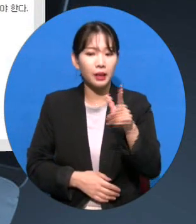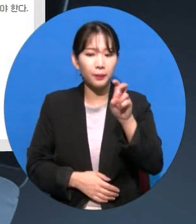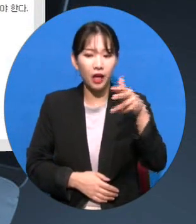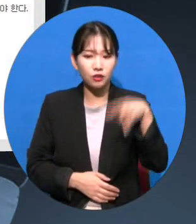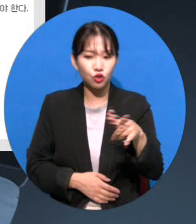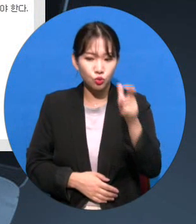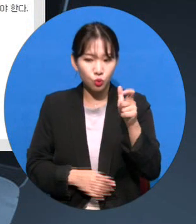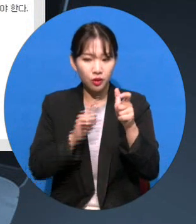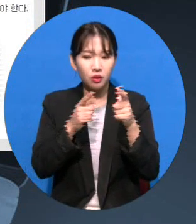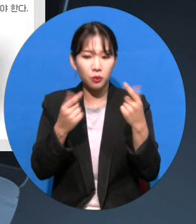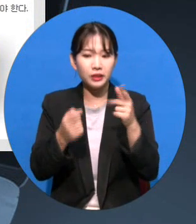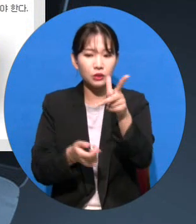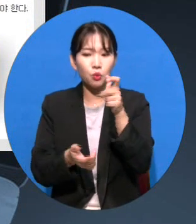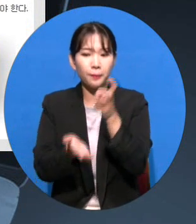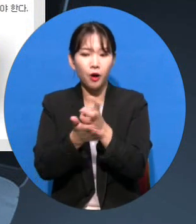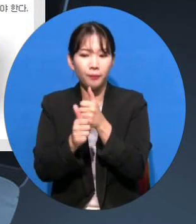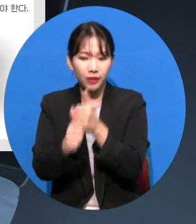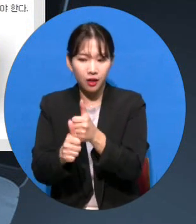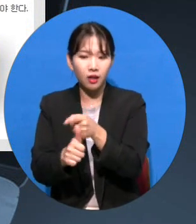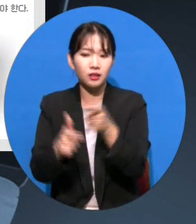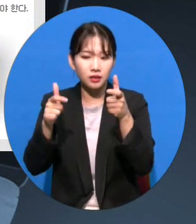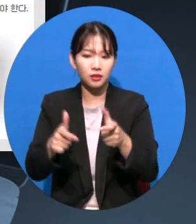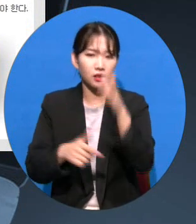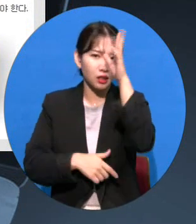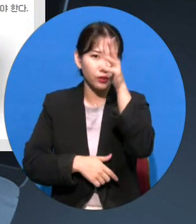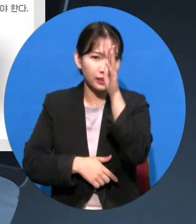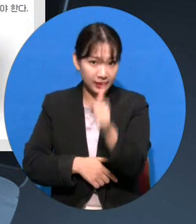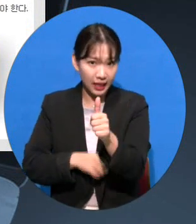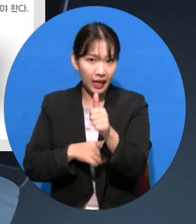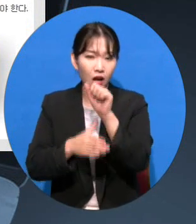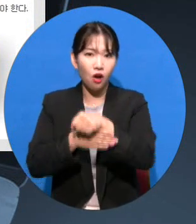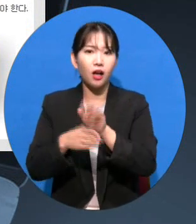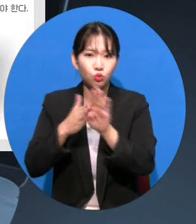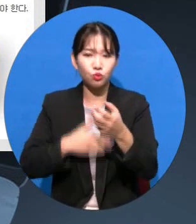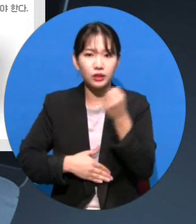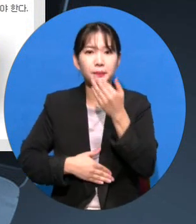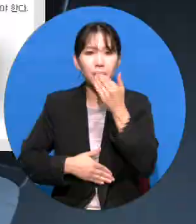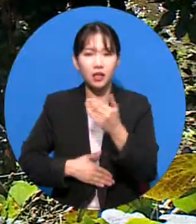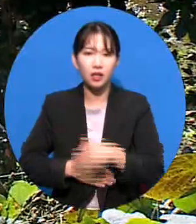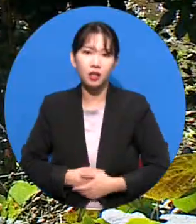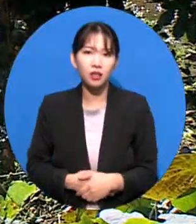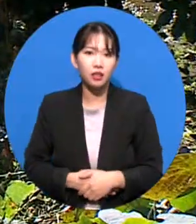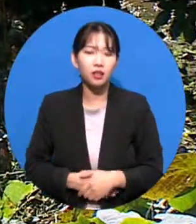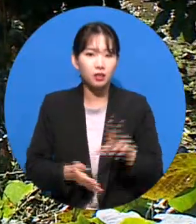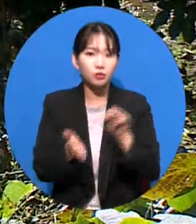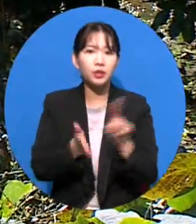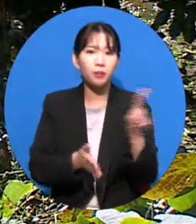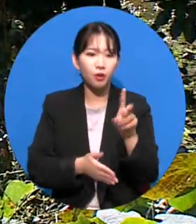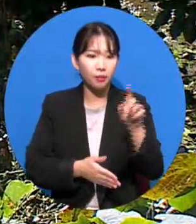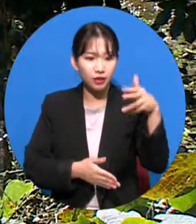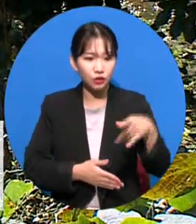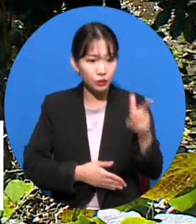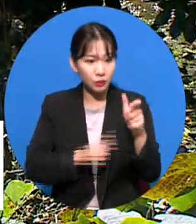마취총도 총포화약법에 의해 해당 지역 경찰서장의 허가를 받아야 소지할 수 있는 무기. 문제는